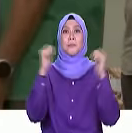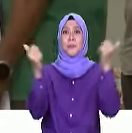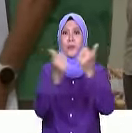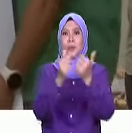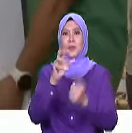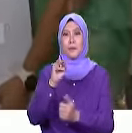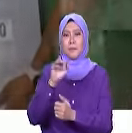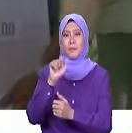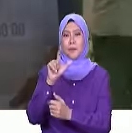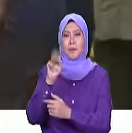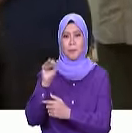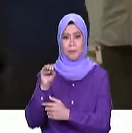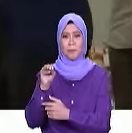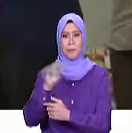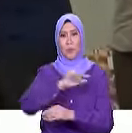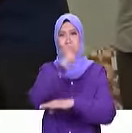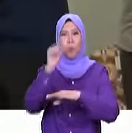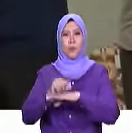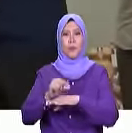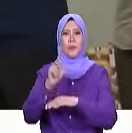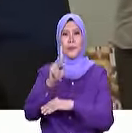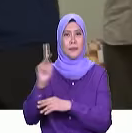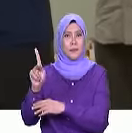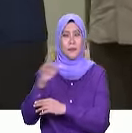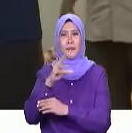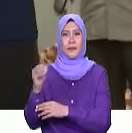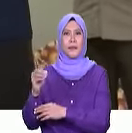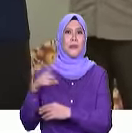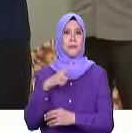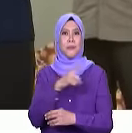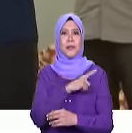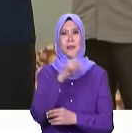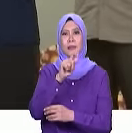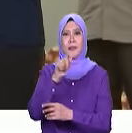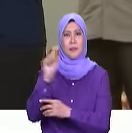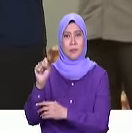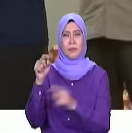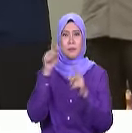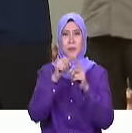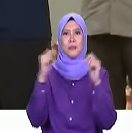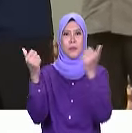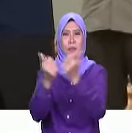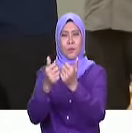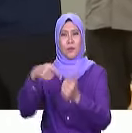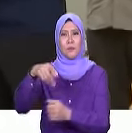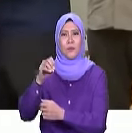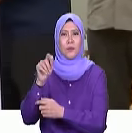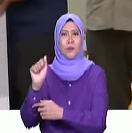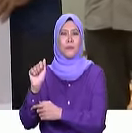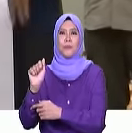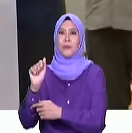Malim Gunung Kinabalu dan RM20,000 daripada Lembaga Pemegang Amanah TTS kepada Persatuan Porter Gunung